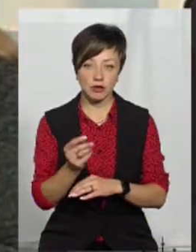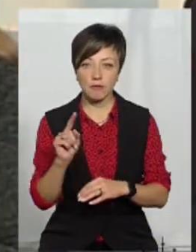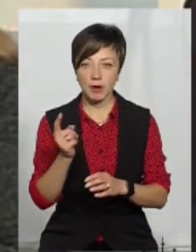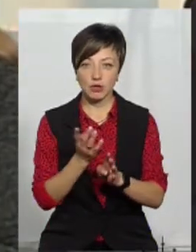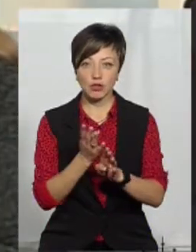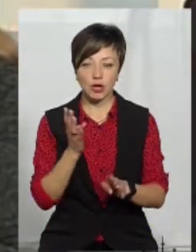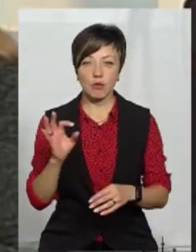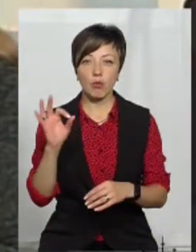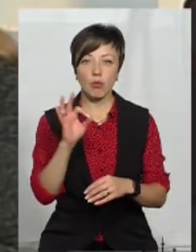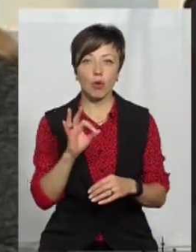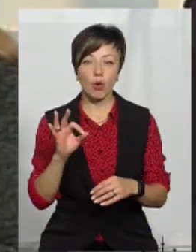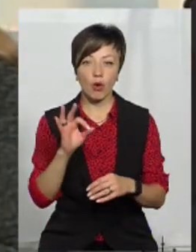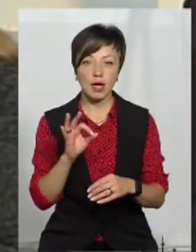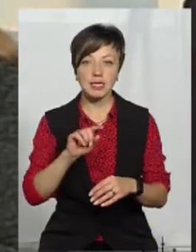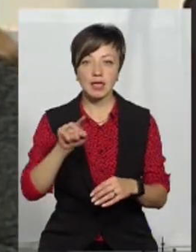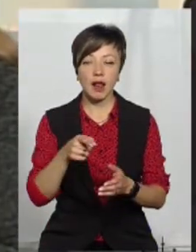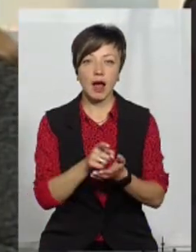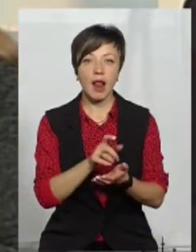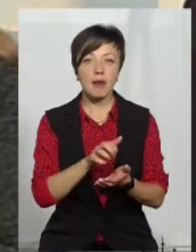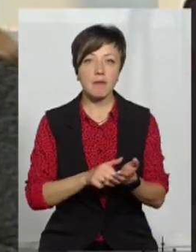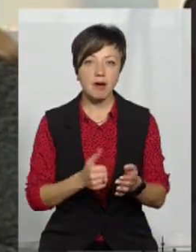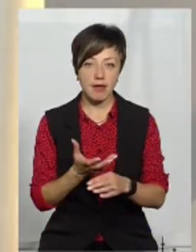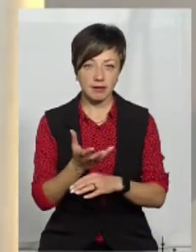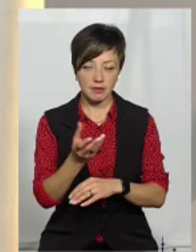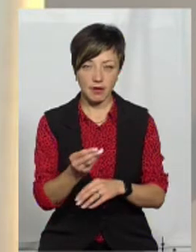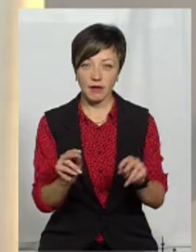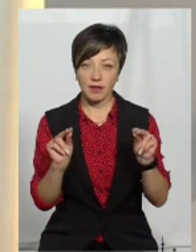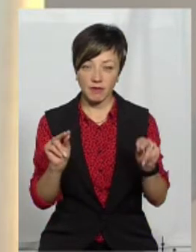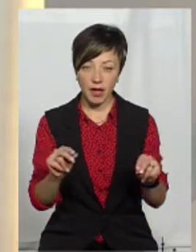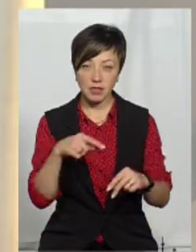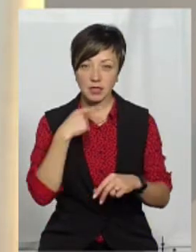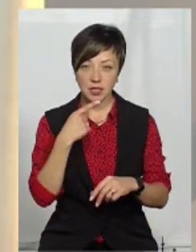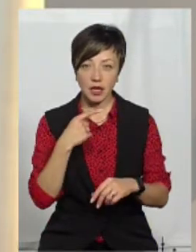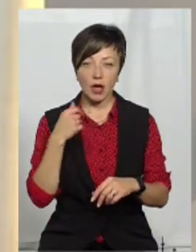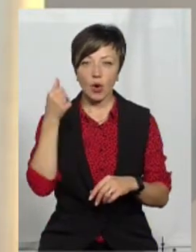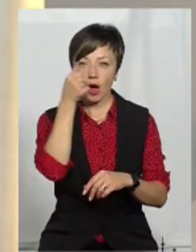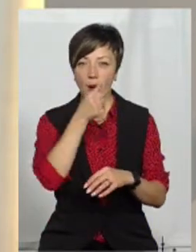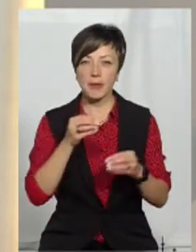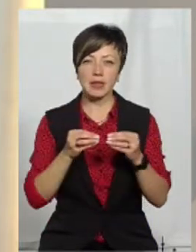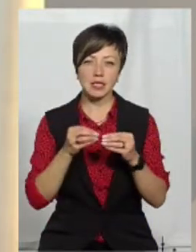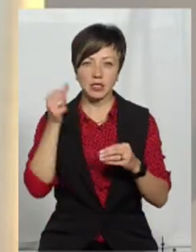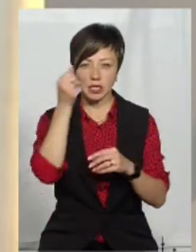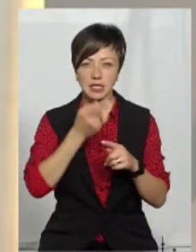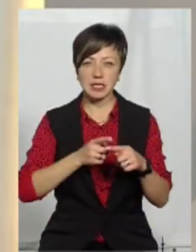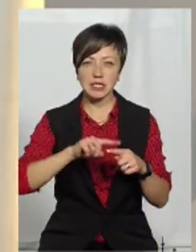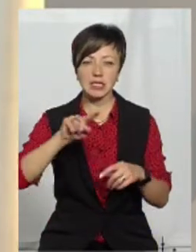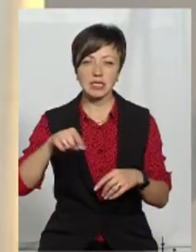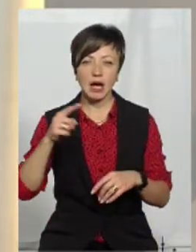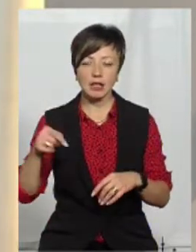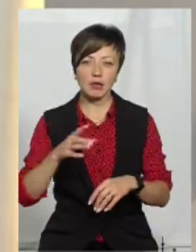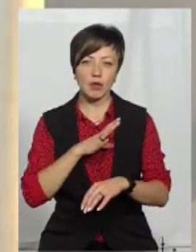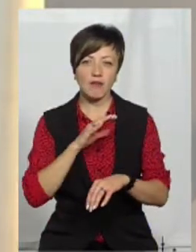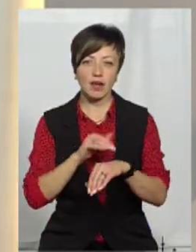в першу чергу йде мова про стягнення аліментів. Ми також будемо відвертими не тільки роками, десятиріччями. Ці стягнення були